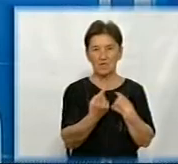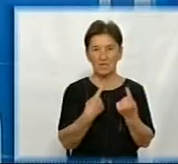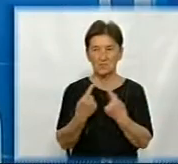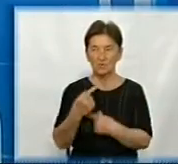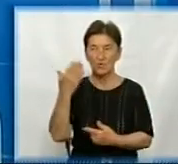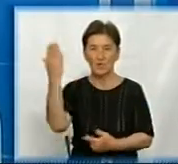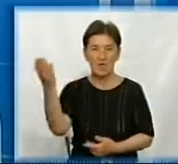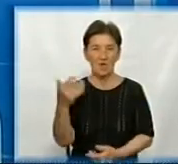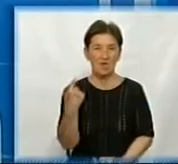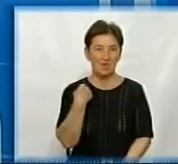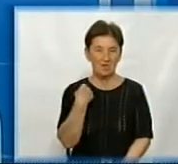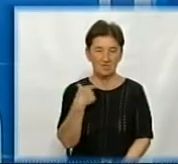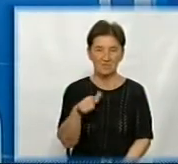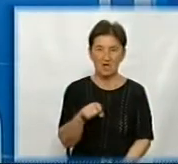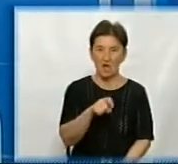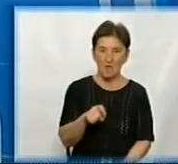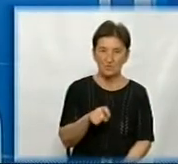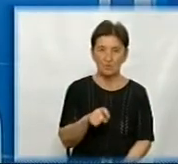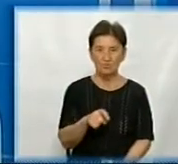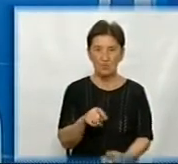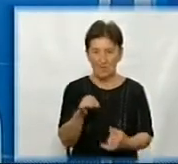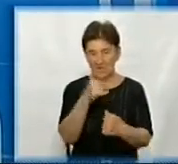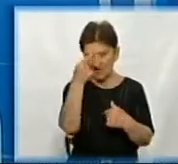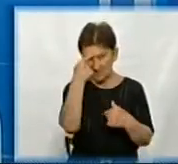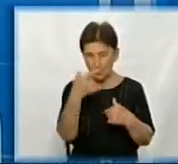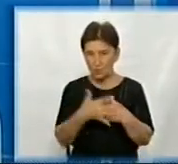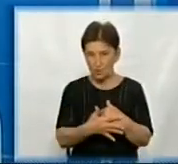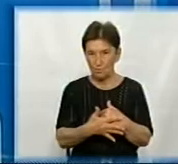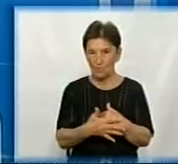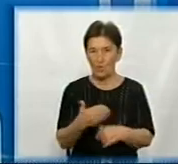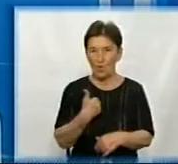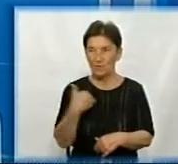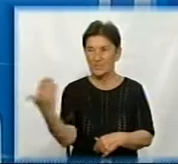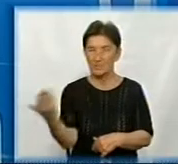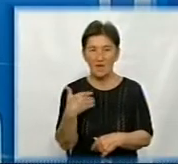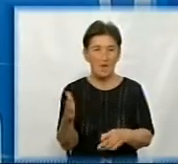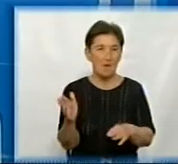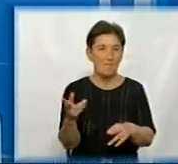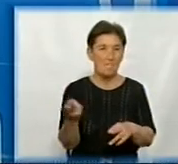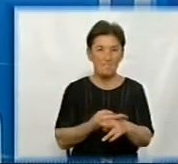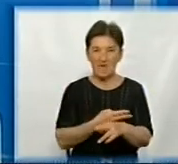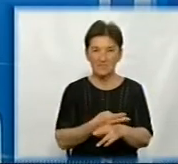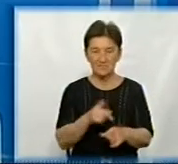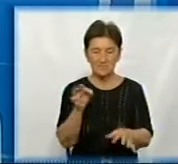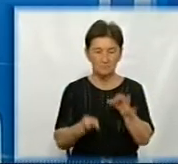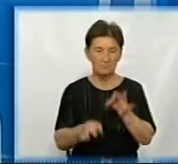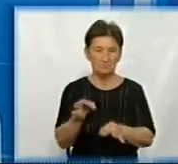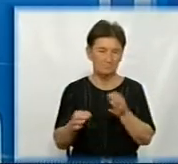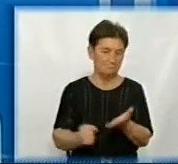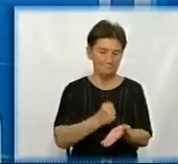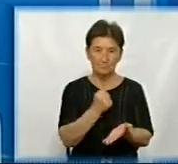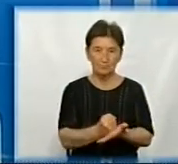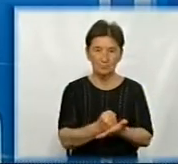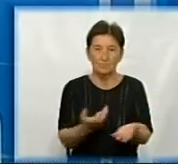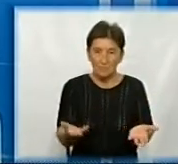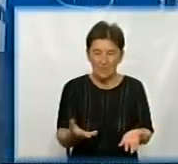з Кіровоградгазом стають більш прозорими і ну зрозумілими один для одного. Тому що без цієї крапки в процедурі банкрутства, ну от поки що були